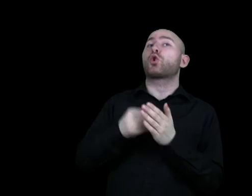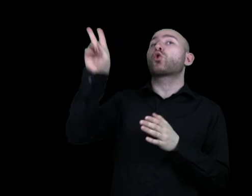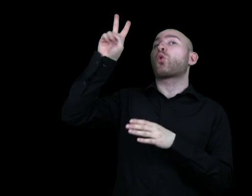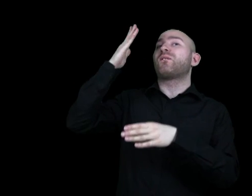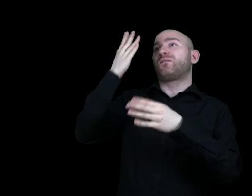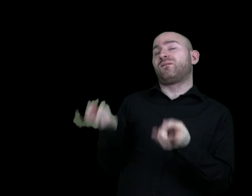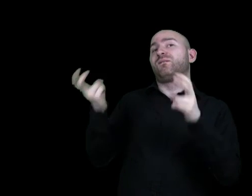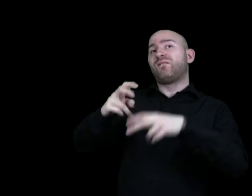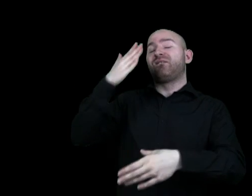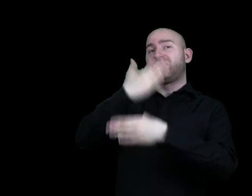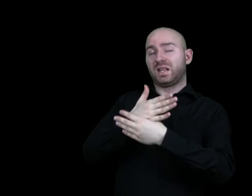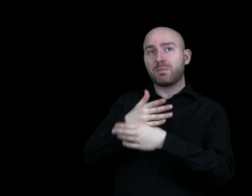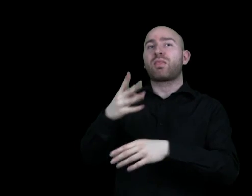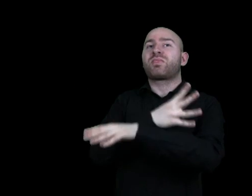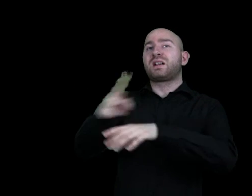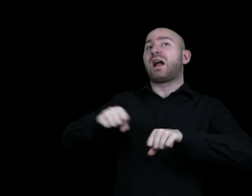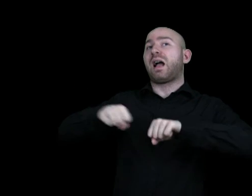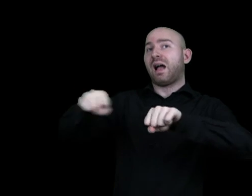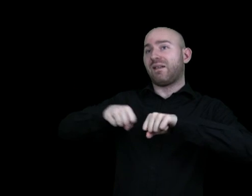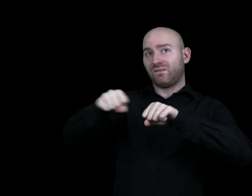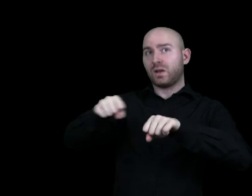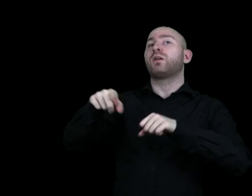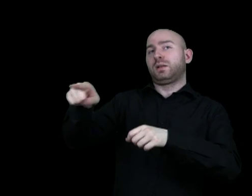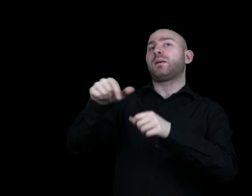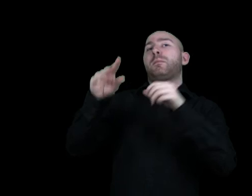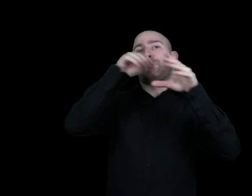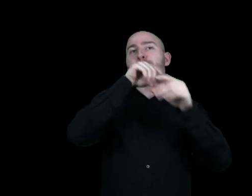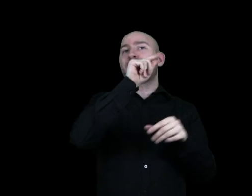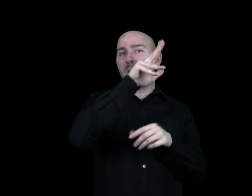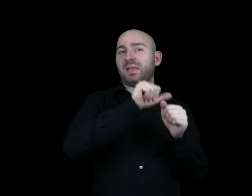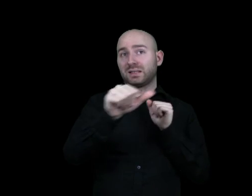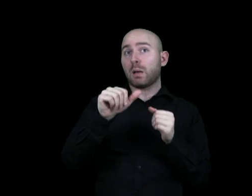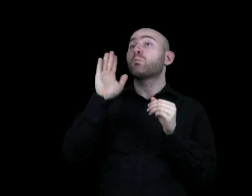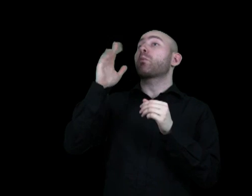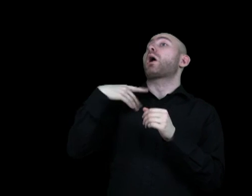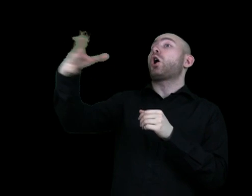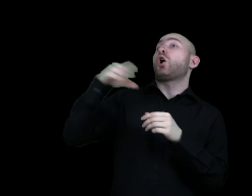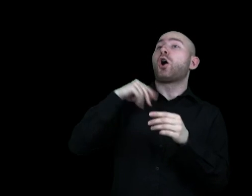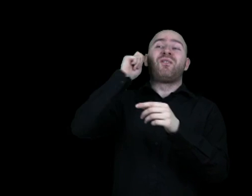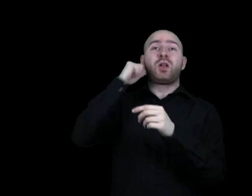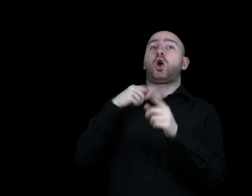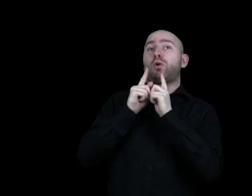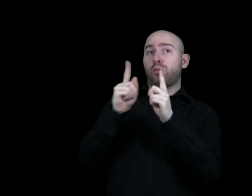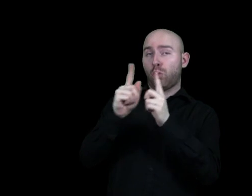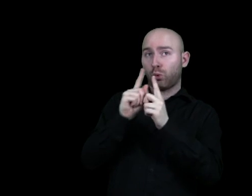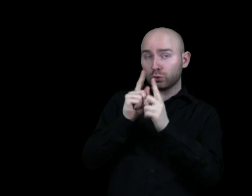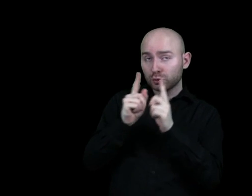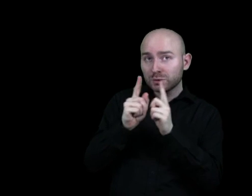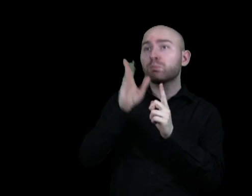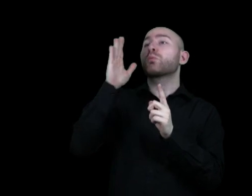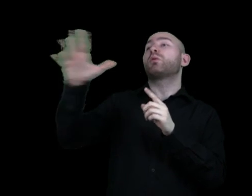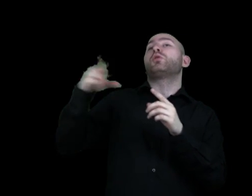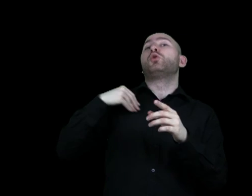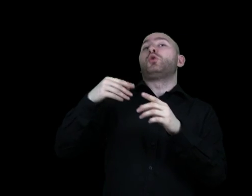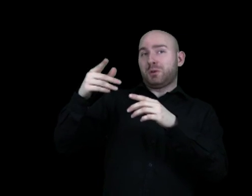Albo tak. Gdyby moja przyszła żona, zanim zostaliśmy parą, płaciła mi za strzyżenie trawnika, weszłoby to do